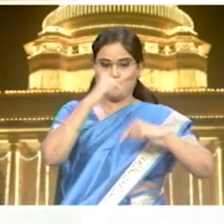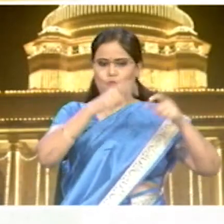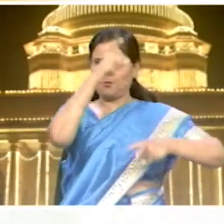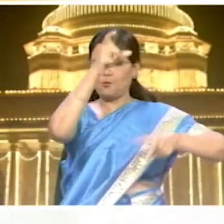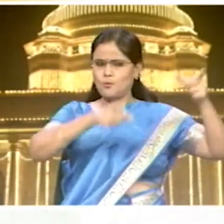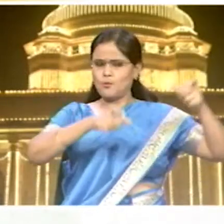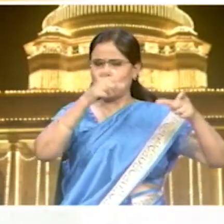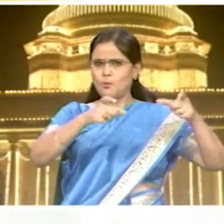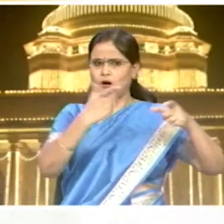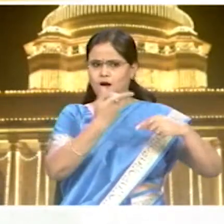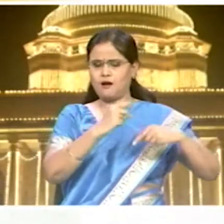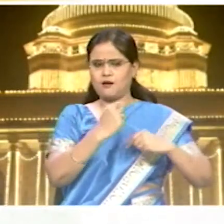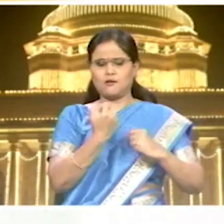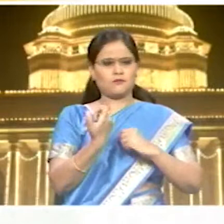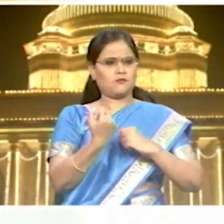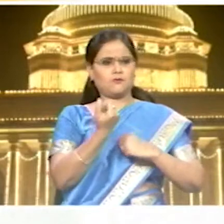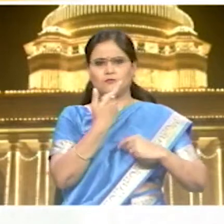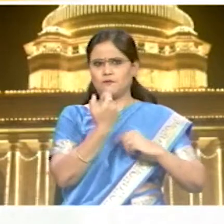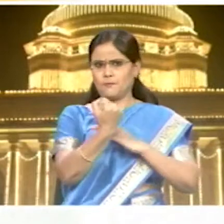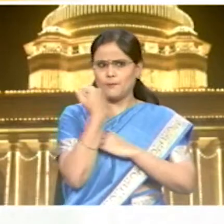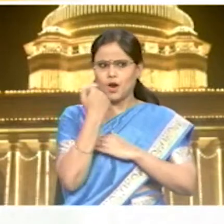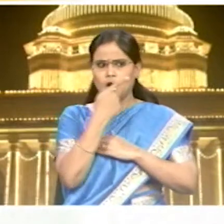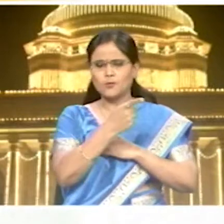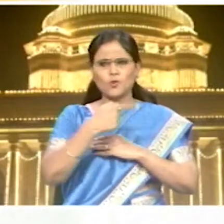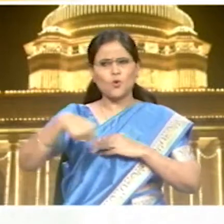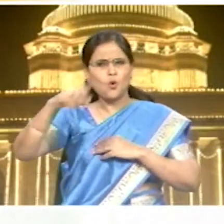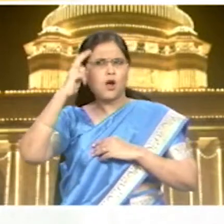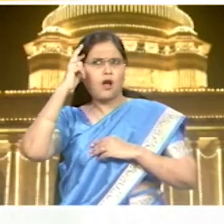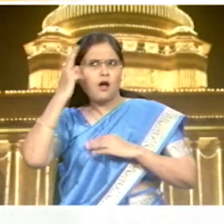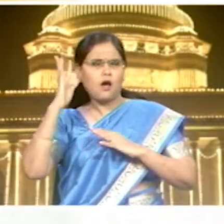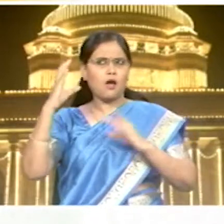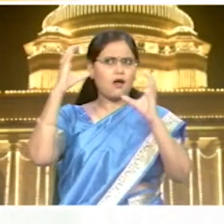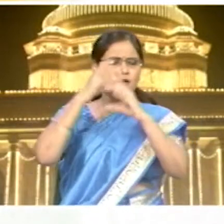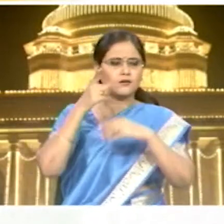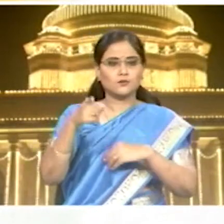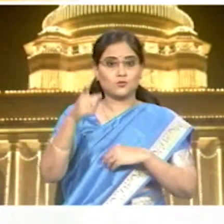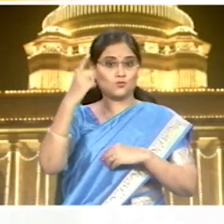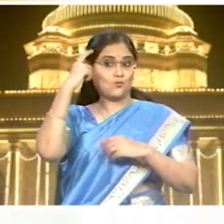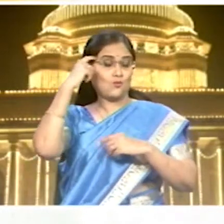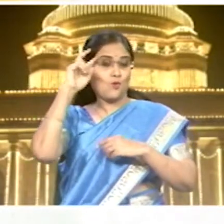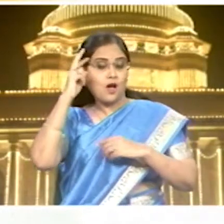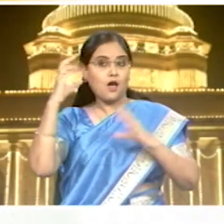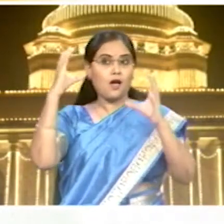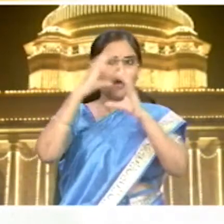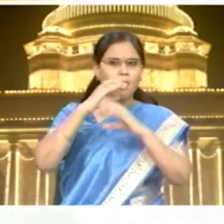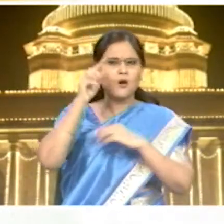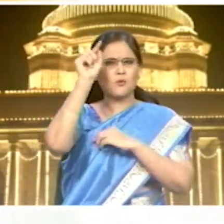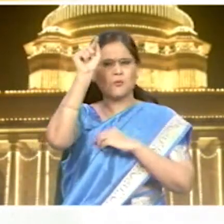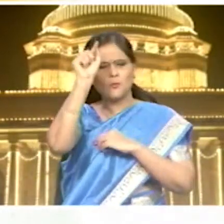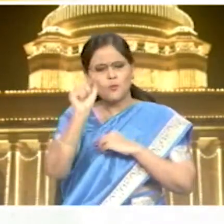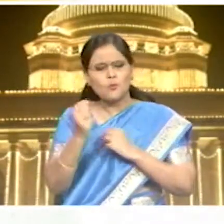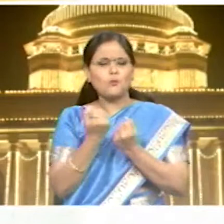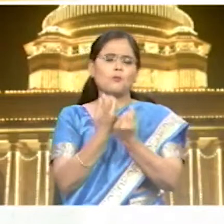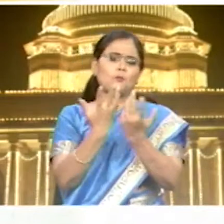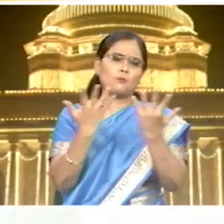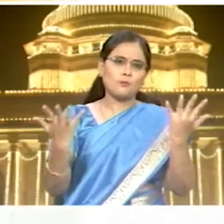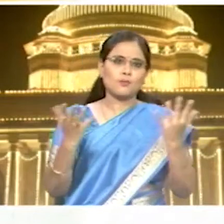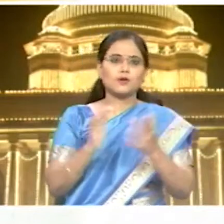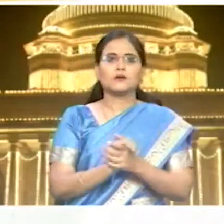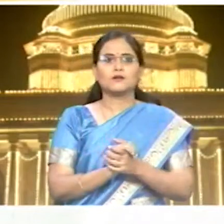के विषय में आशंका व्यक्त की थी। उनकी इस आशंका के कई कारण भी थे। उन